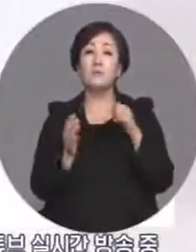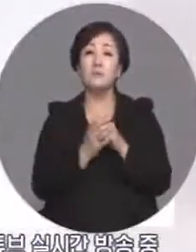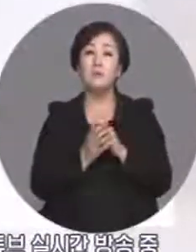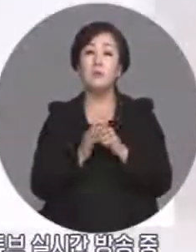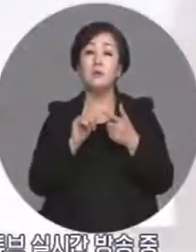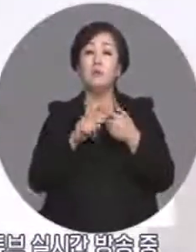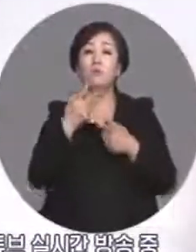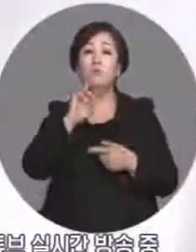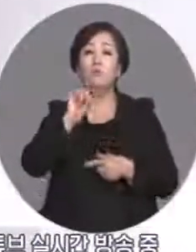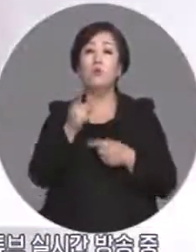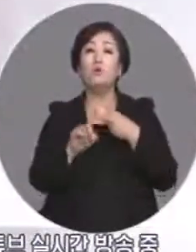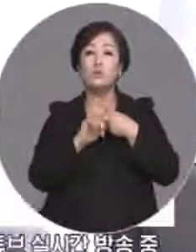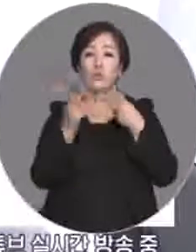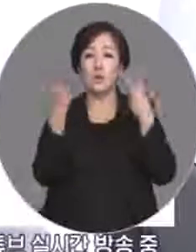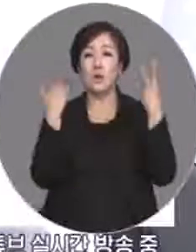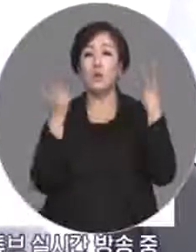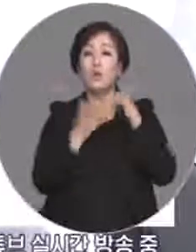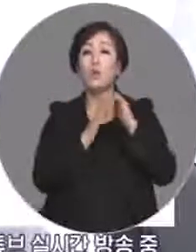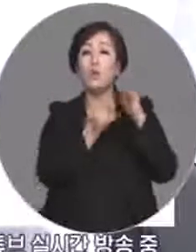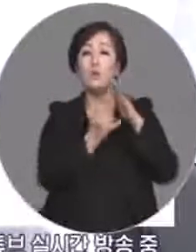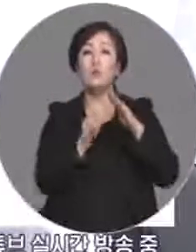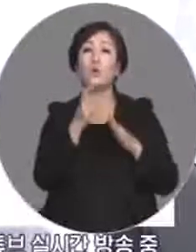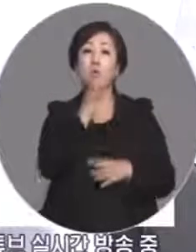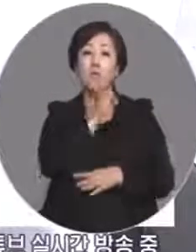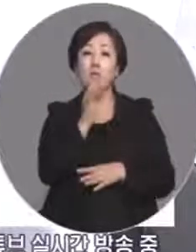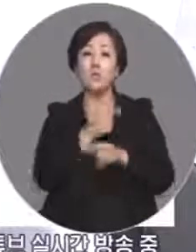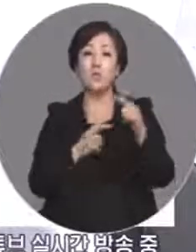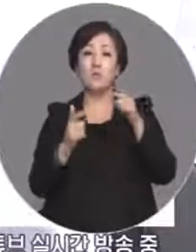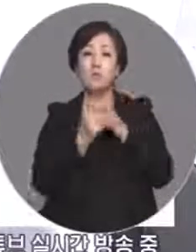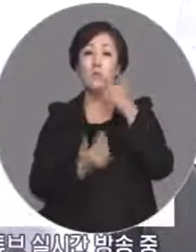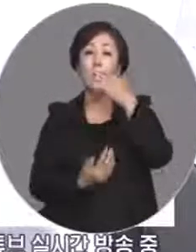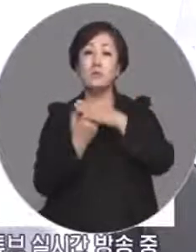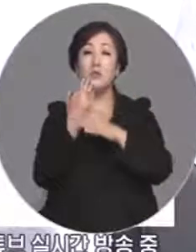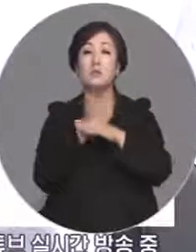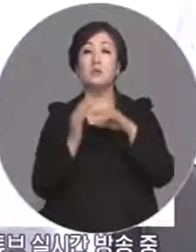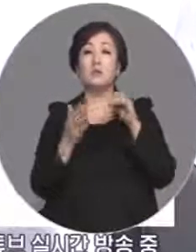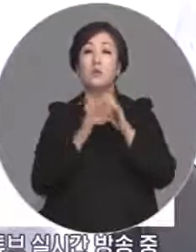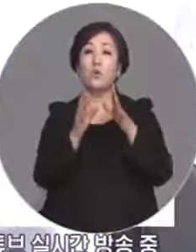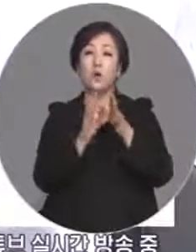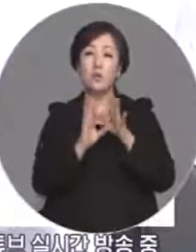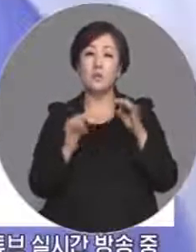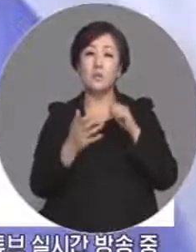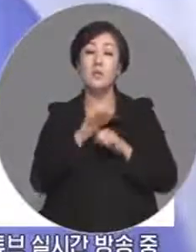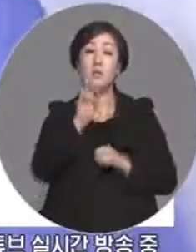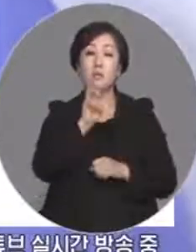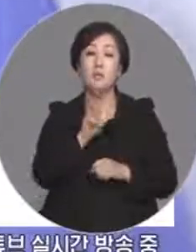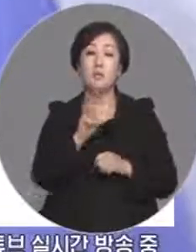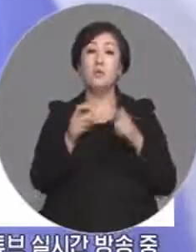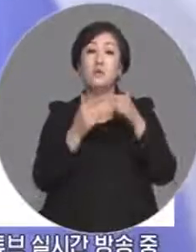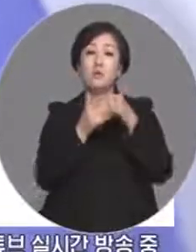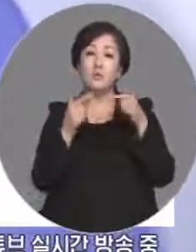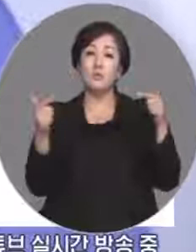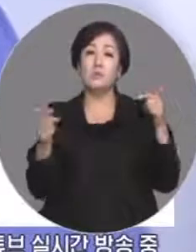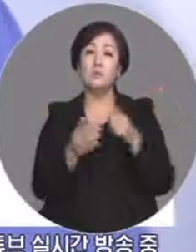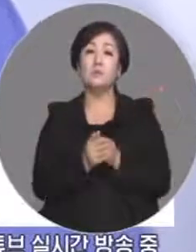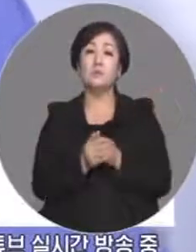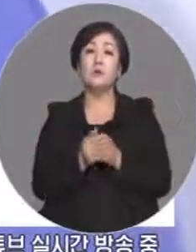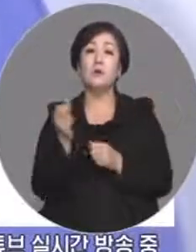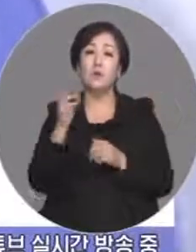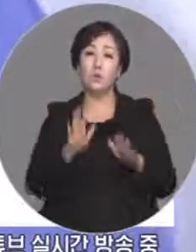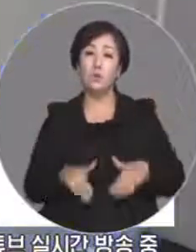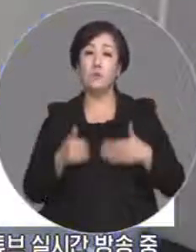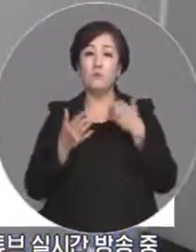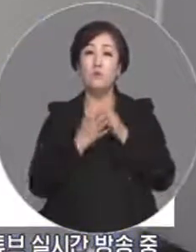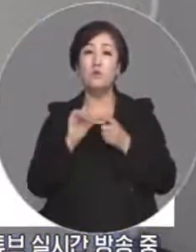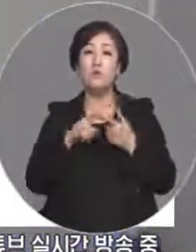이 가운데 무령중학교 학생과 가족 등 10명이 추가로 확진되면서 관련 확진자는 30명으로 늘었습니다. 또